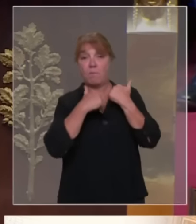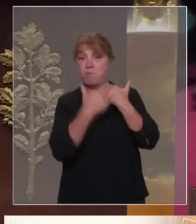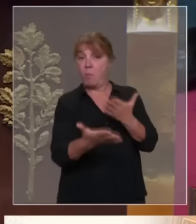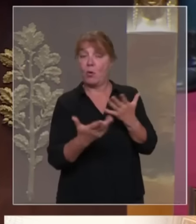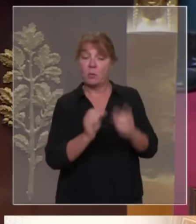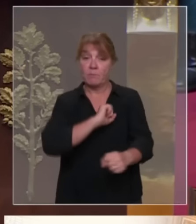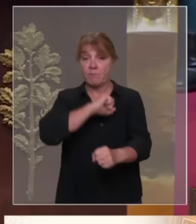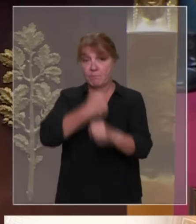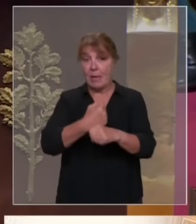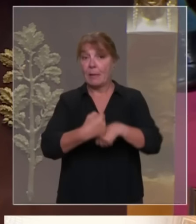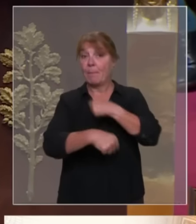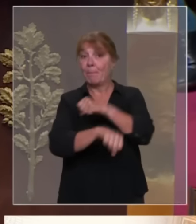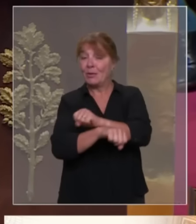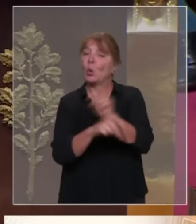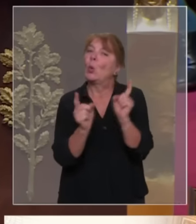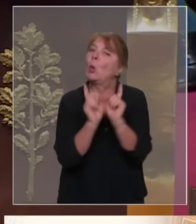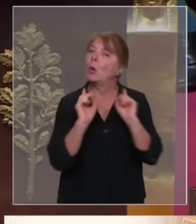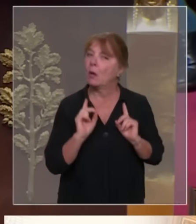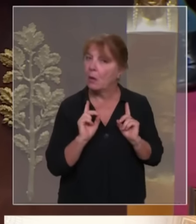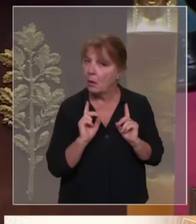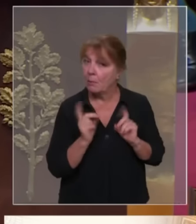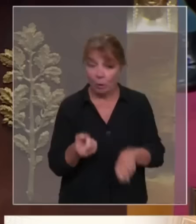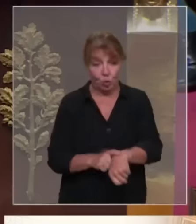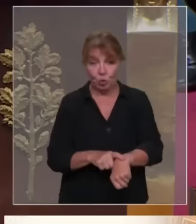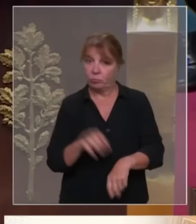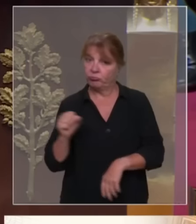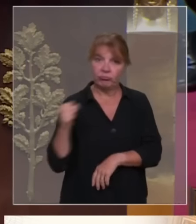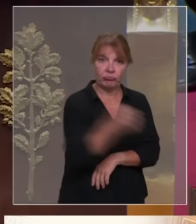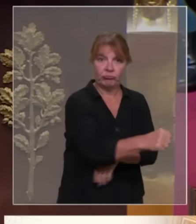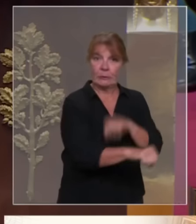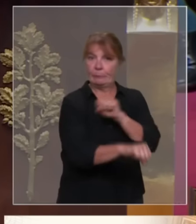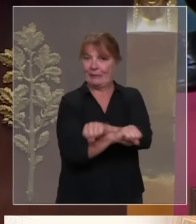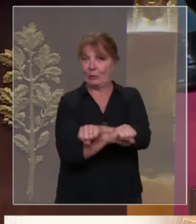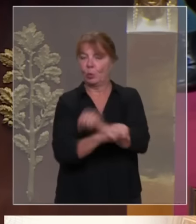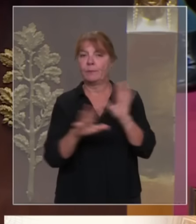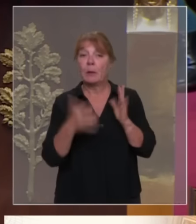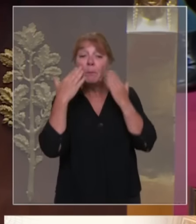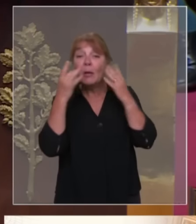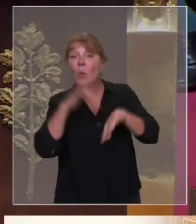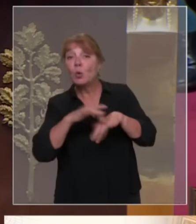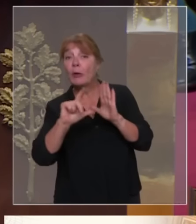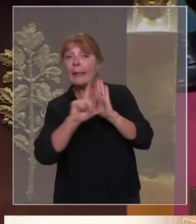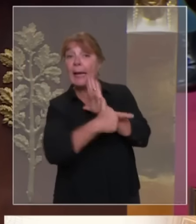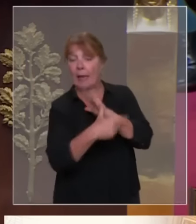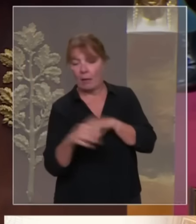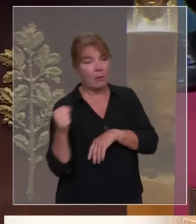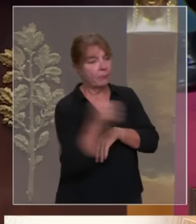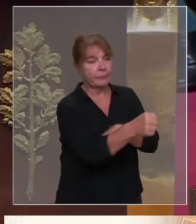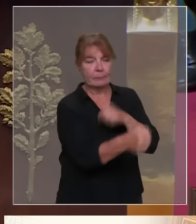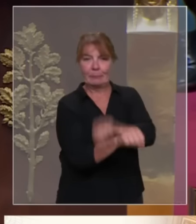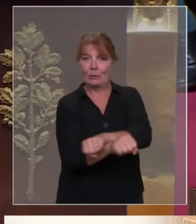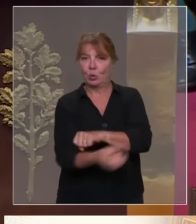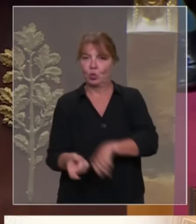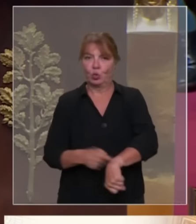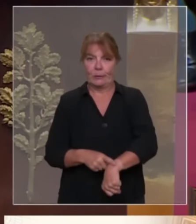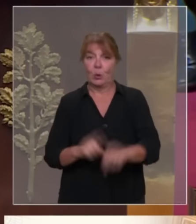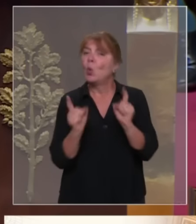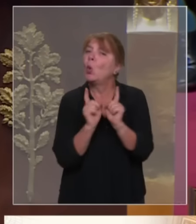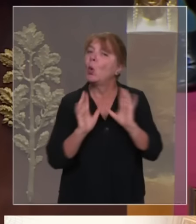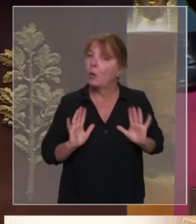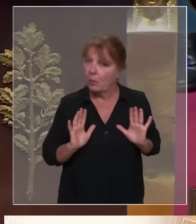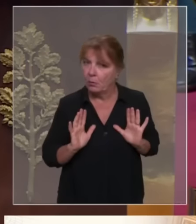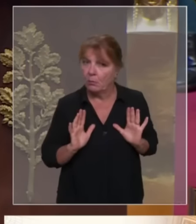C'est pourquoi nous proposons des peines de prison courtes et immédiatement exécutées pour certains délits. Je pense